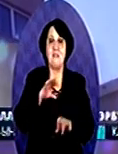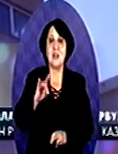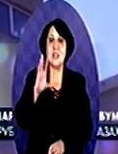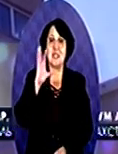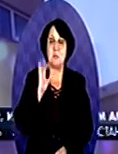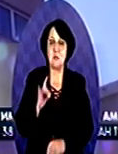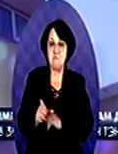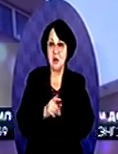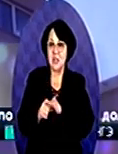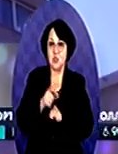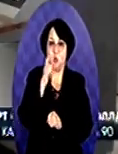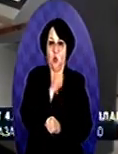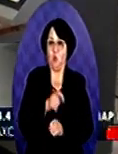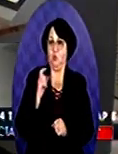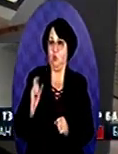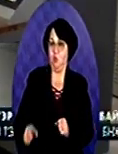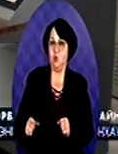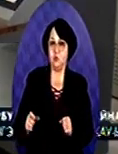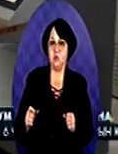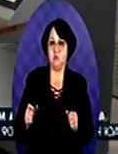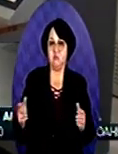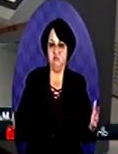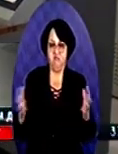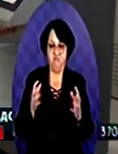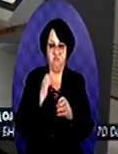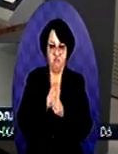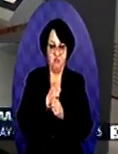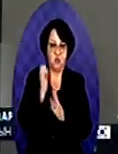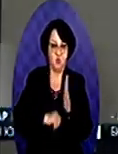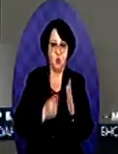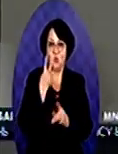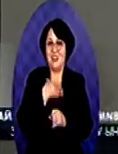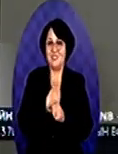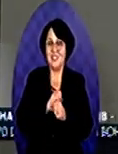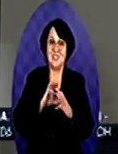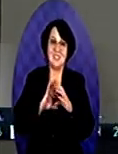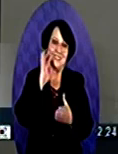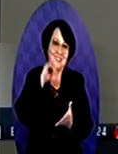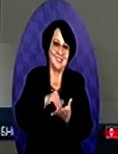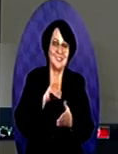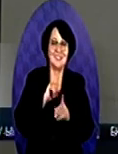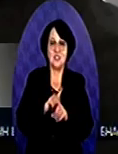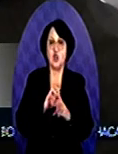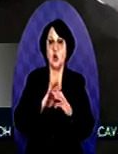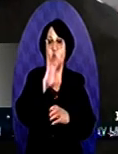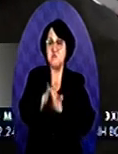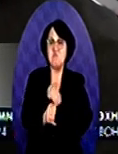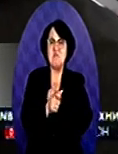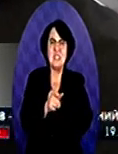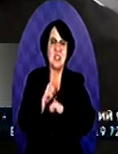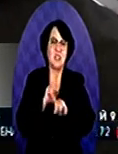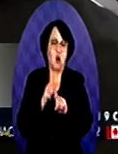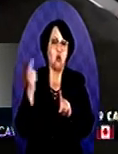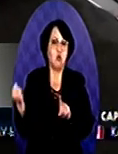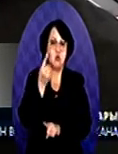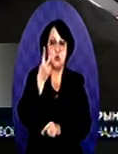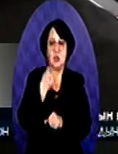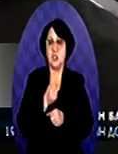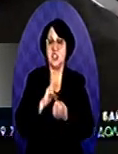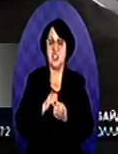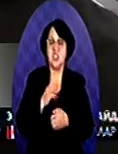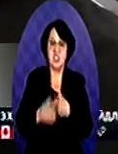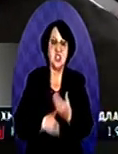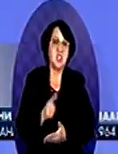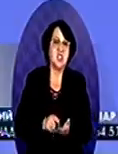хүмүүсээр бүрдүүлэх, за мөн үйл ажиллагаа нь стандартын дагуу олон улсын мэрэгжлийн төвшөнд явагддаг байхад чиглэсэн шинжилтийг хийх